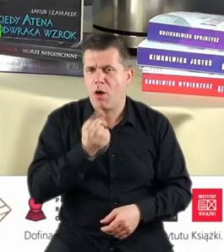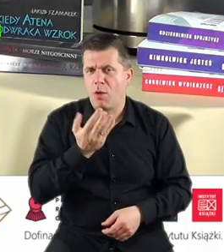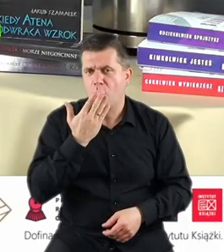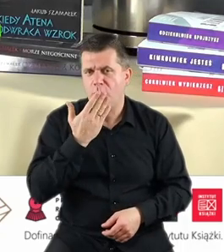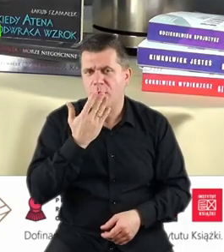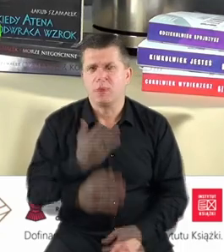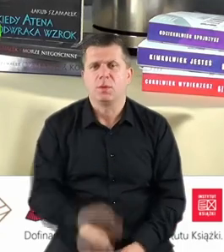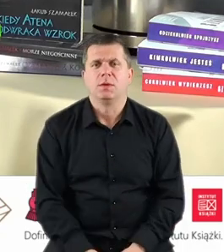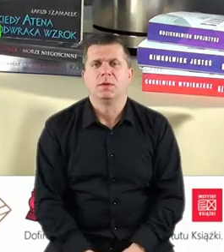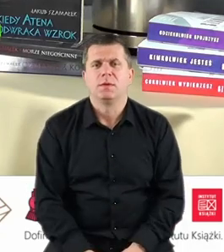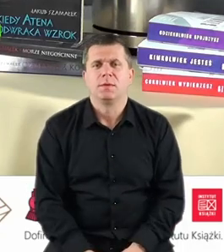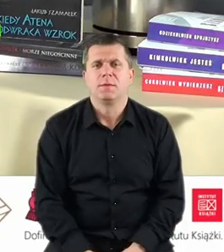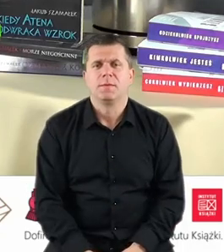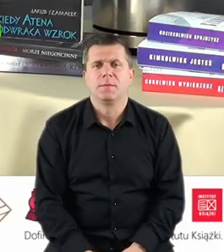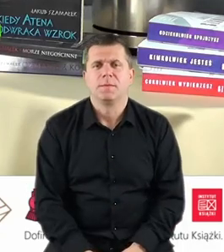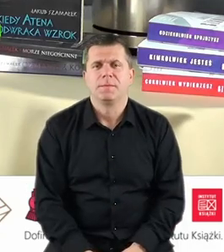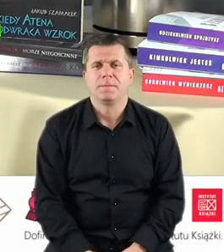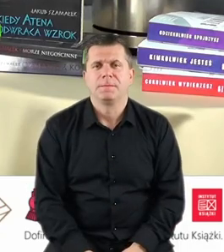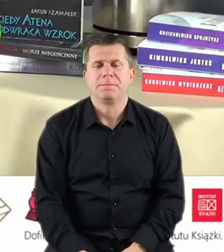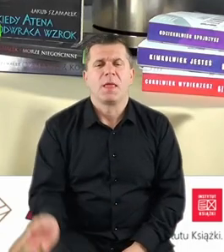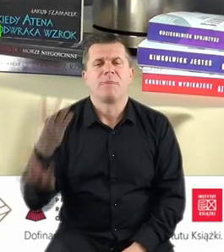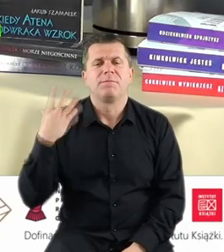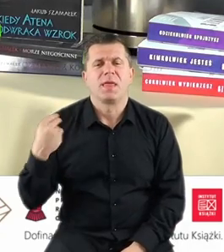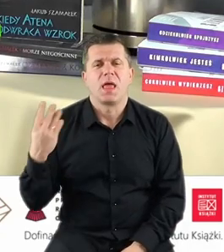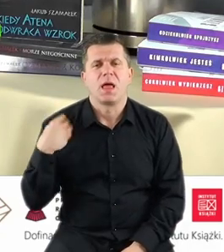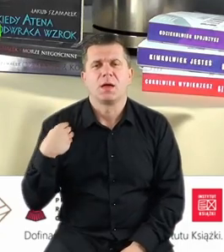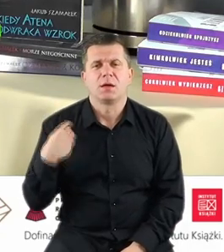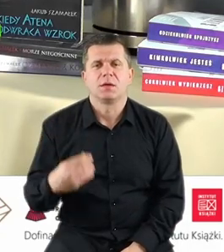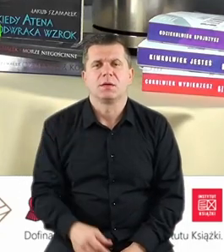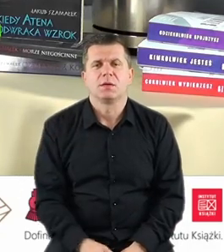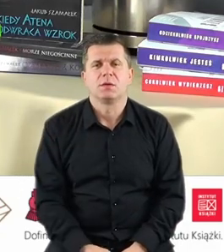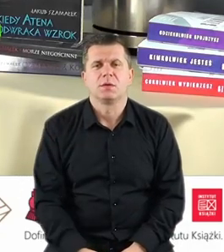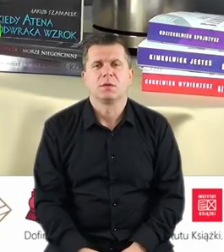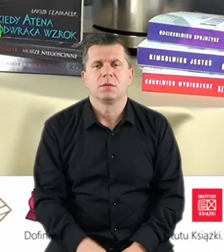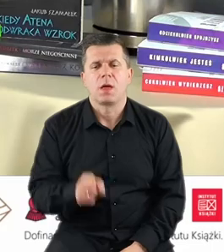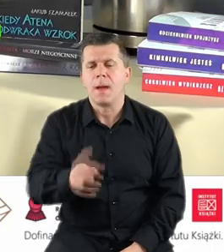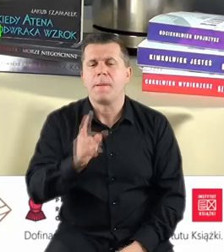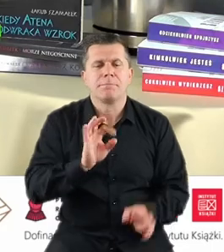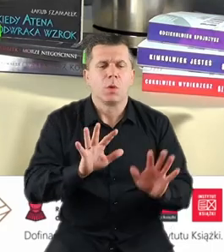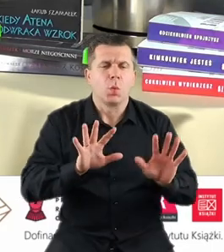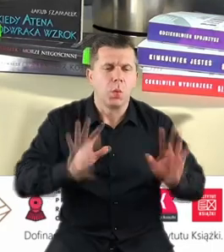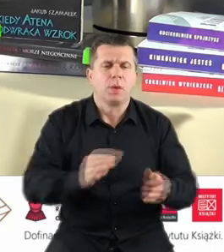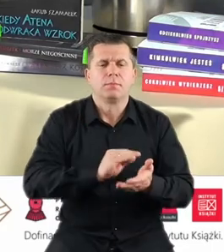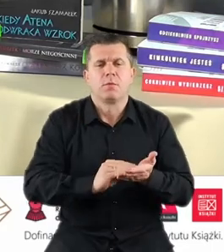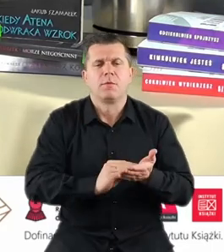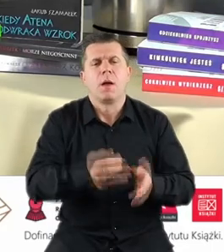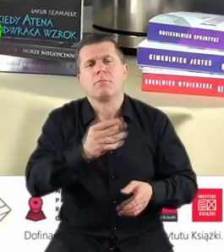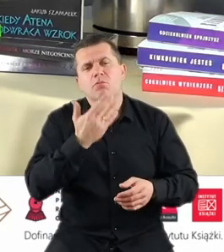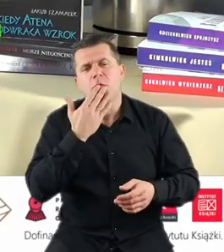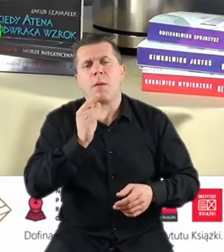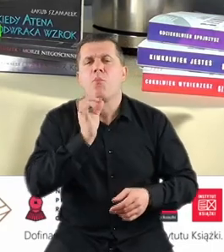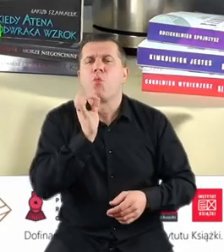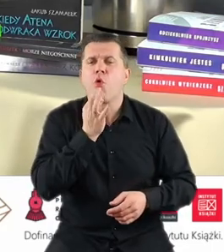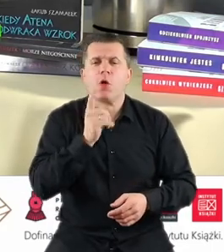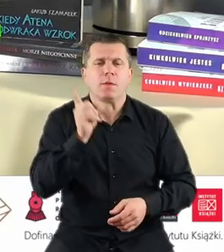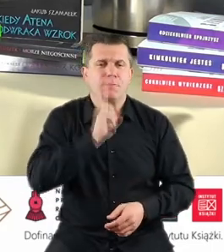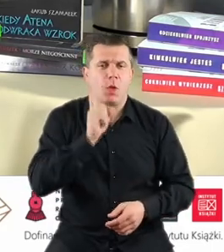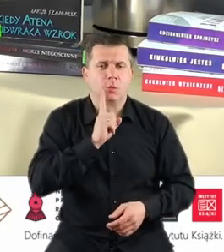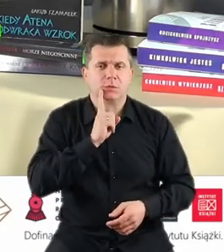chyba nie kojarzę fragmentów, w którym by padał wiek. Czyli jest to powiedziane, że jest młody mężczyzna, starszy mężczyzna,